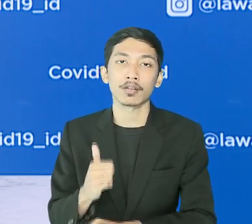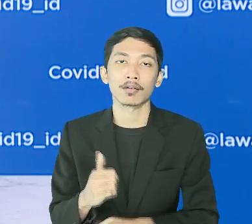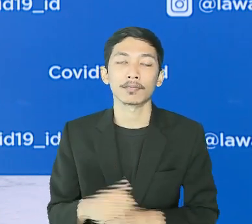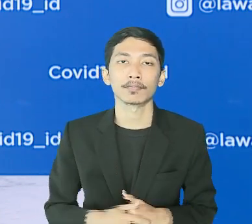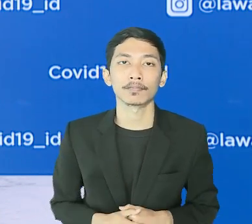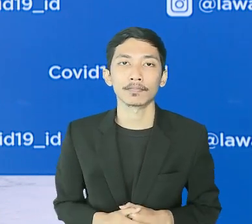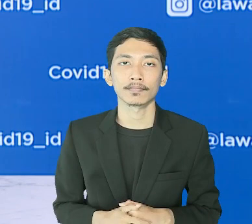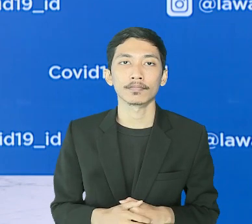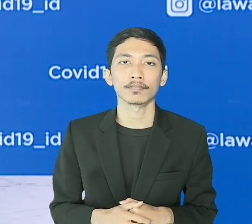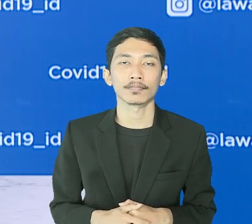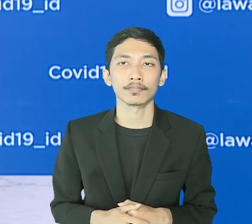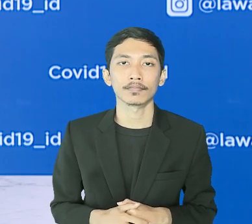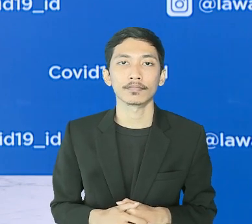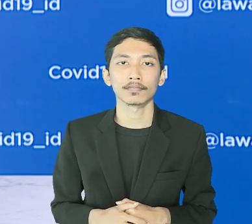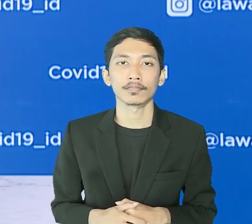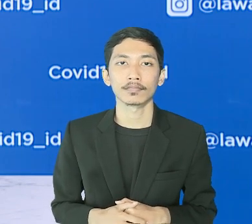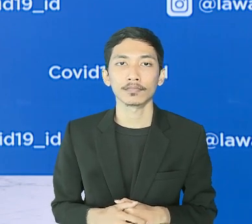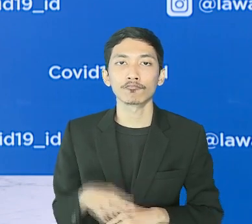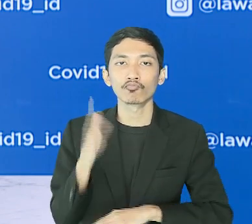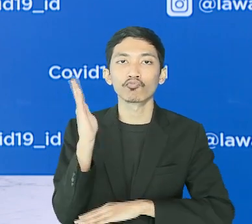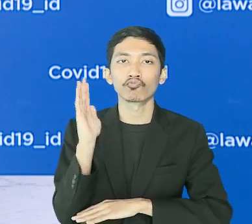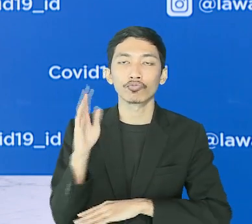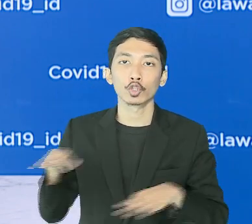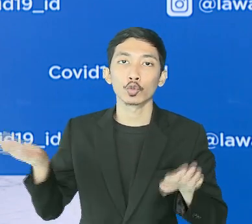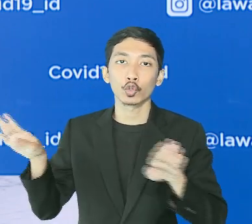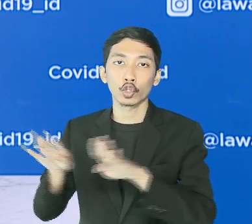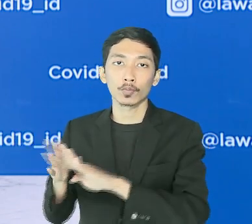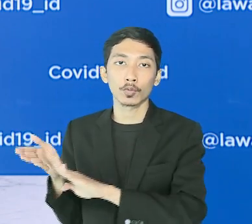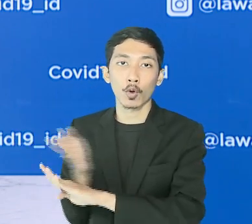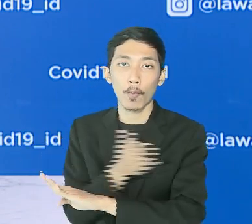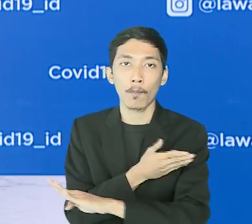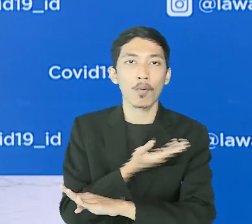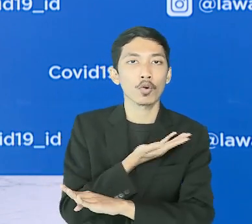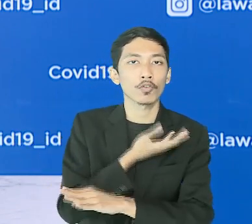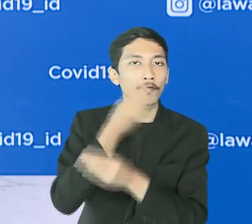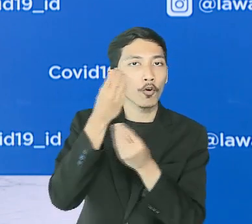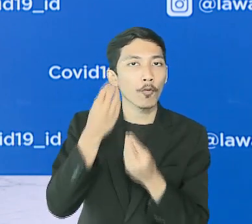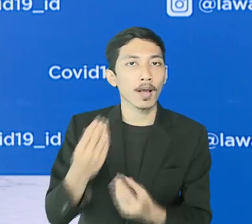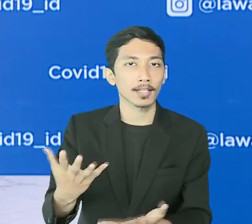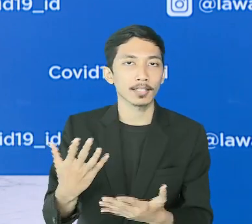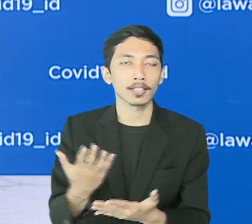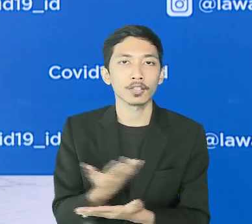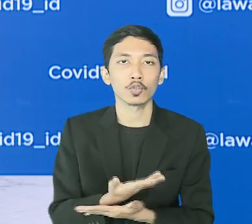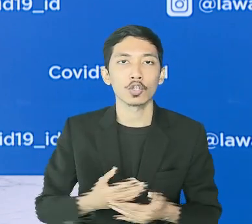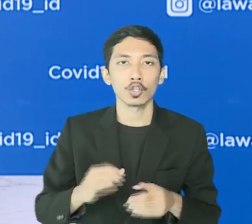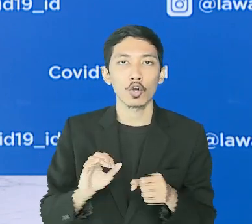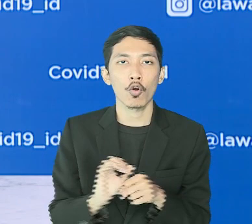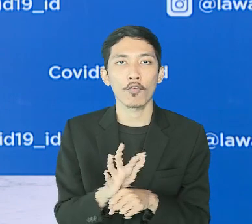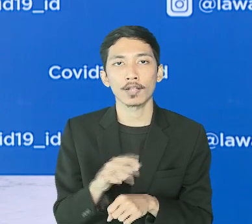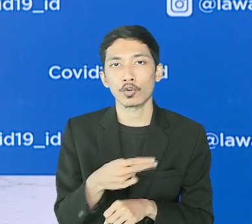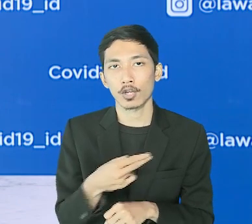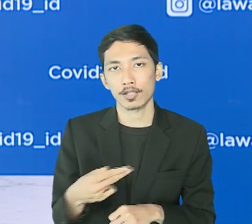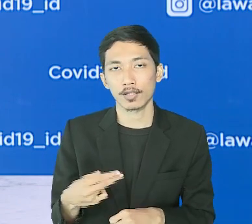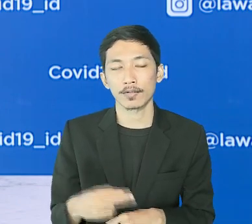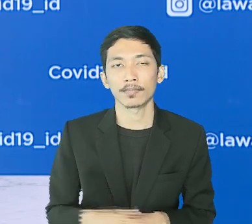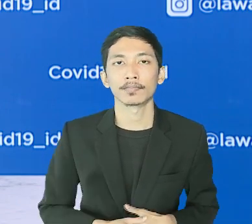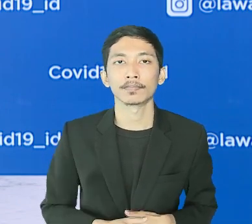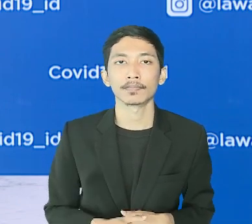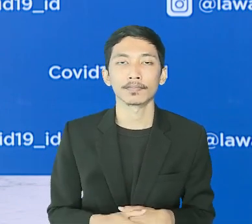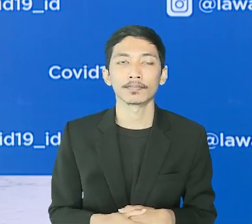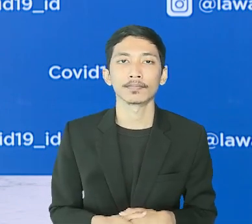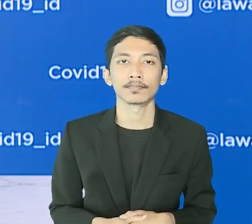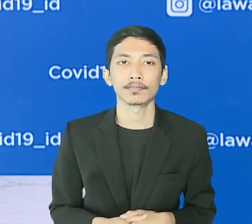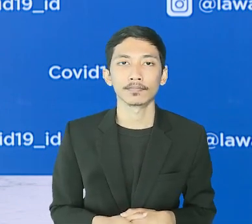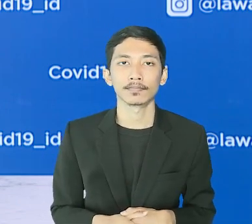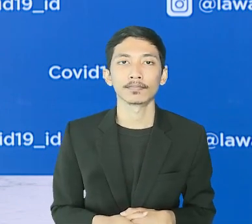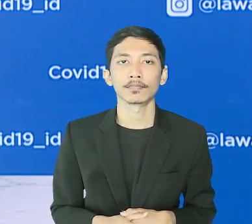Sebelum menutup konferensi pers hari ini, berikut adalah beberapa informasi tambahan terkait COVID-19 di Indonesia.